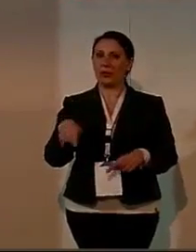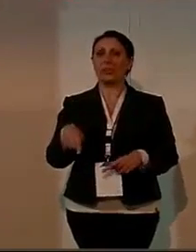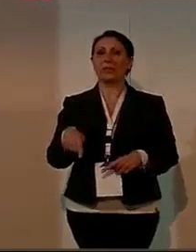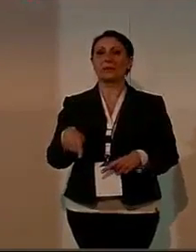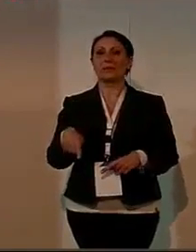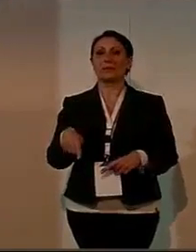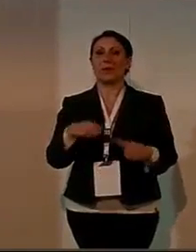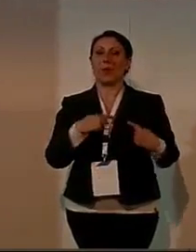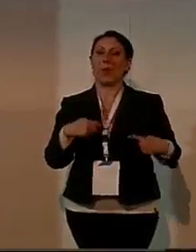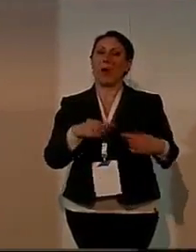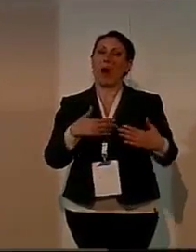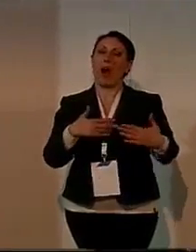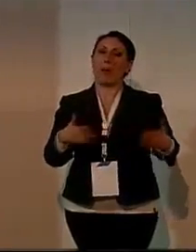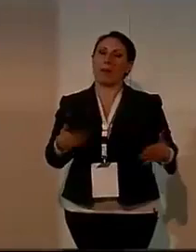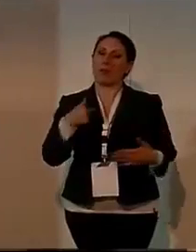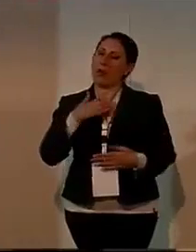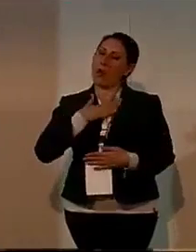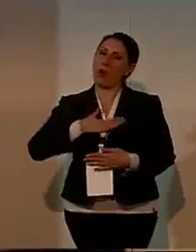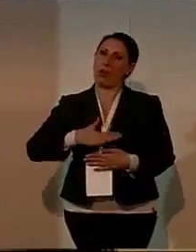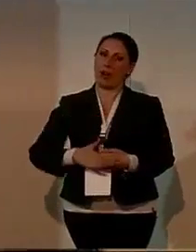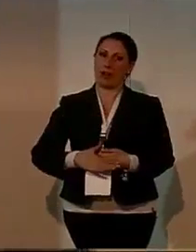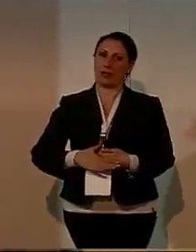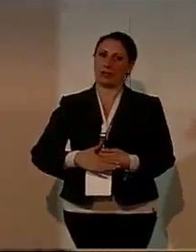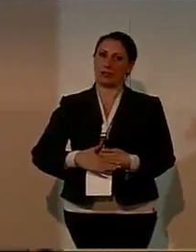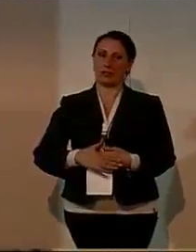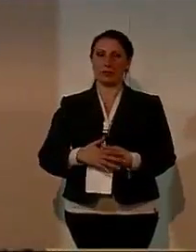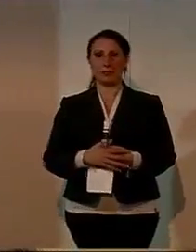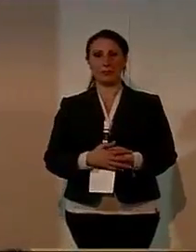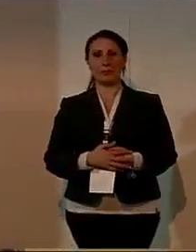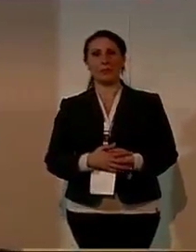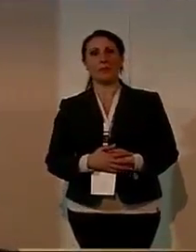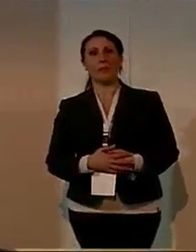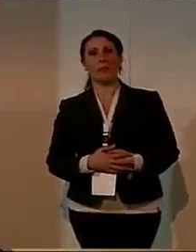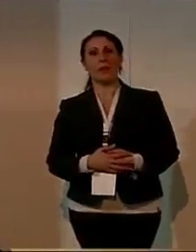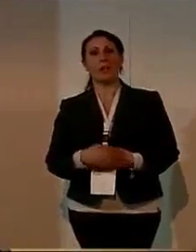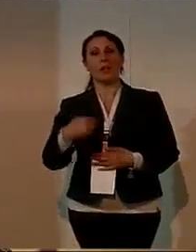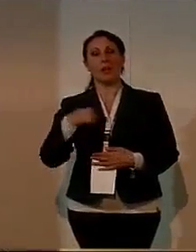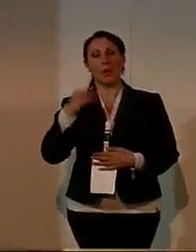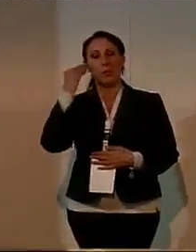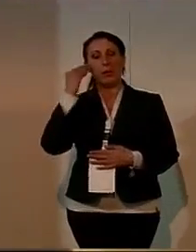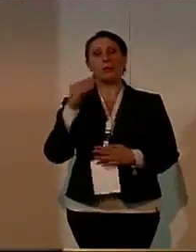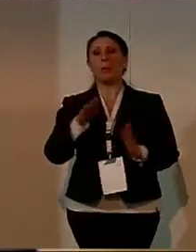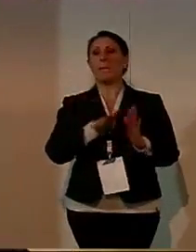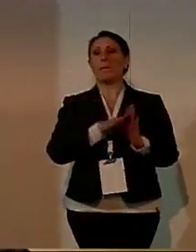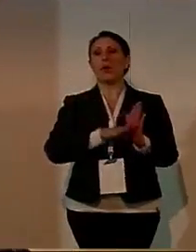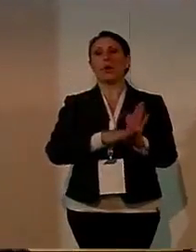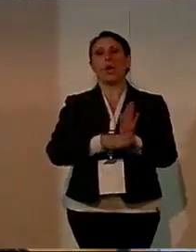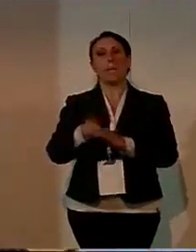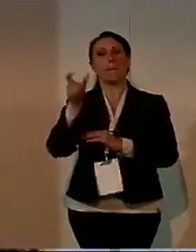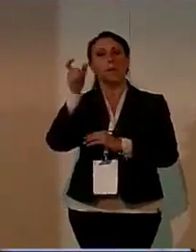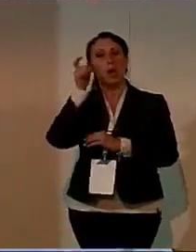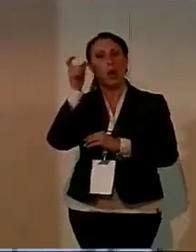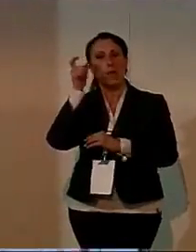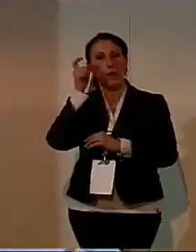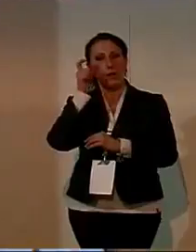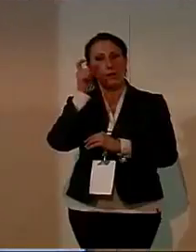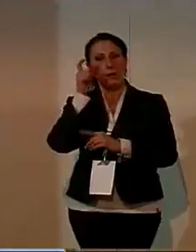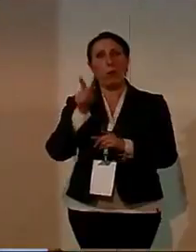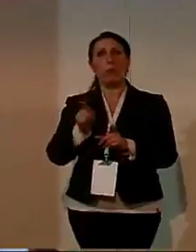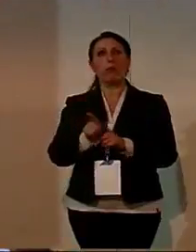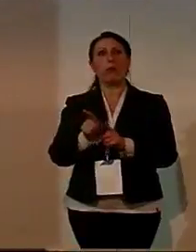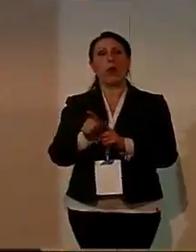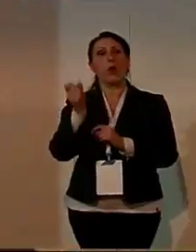aperto penso che un programma di governo sia prima di tutto l'idea